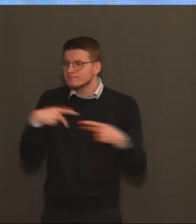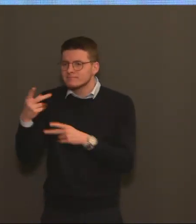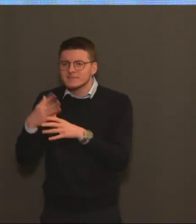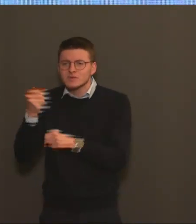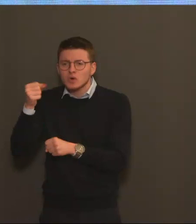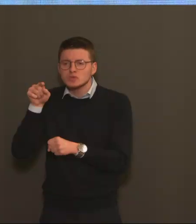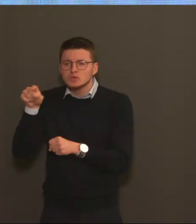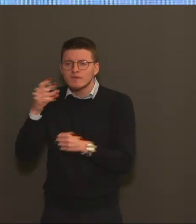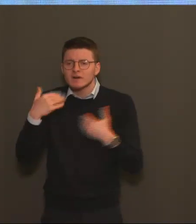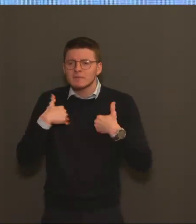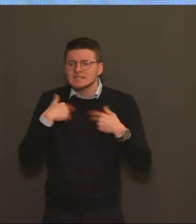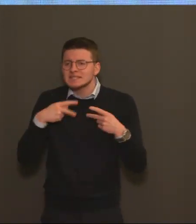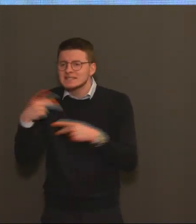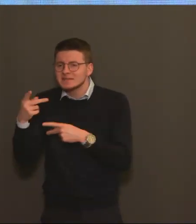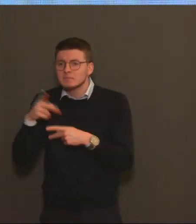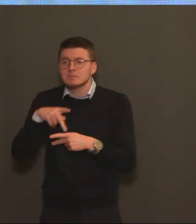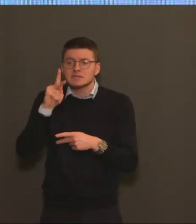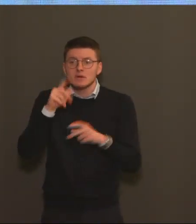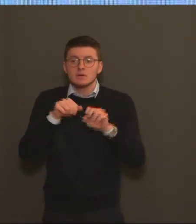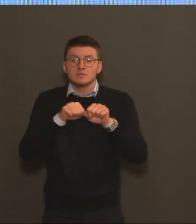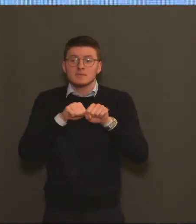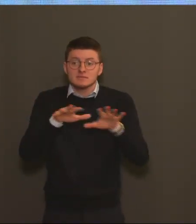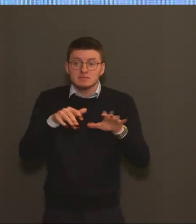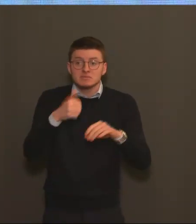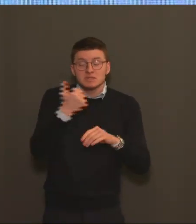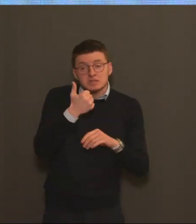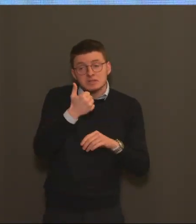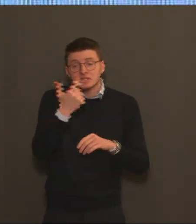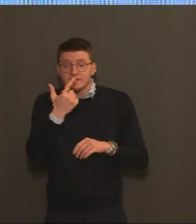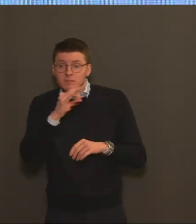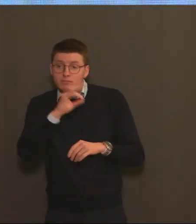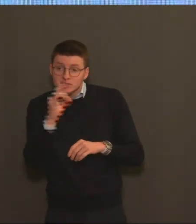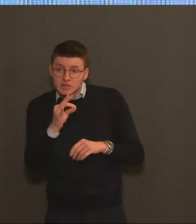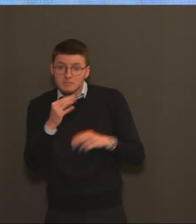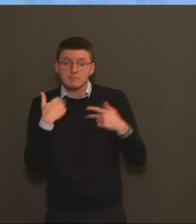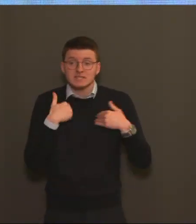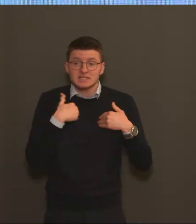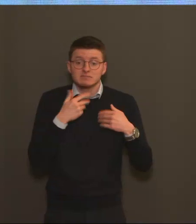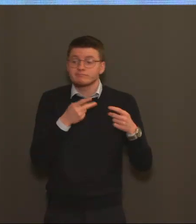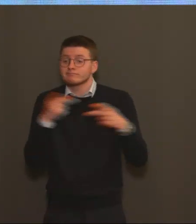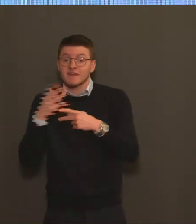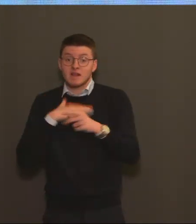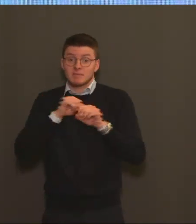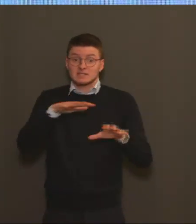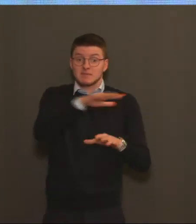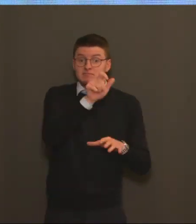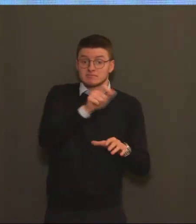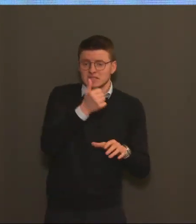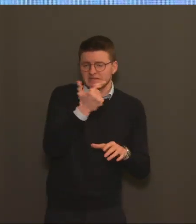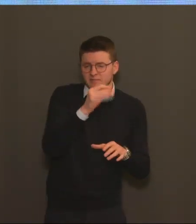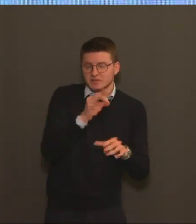normale range. Wanneer we kijken in de ziekenhuizen, zien we dat de gemiddelde lichtduur van patiënten niet